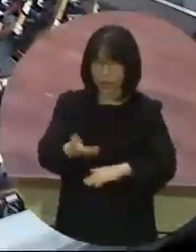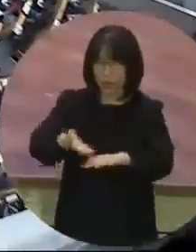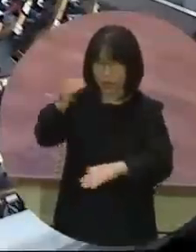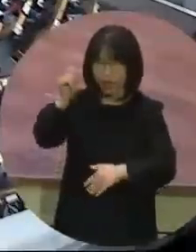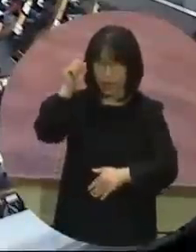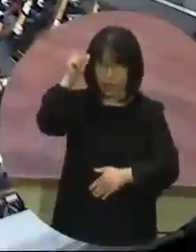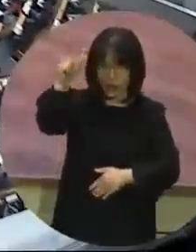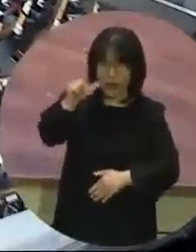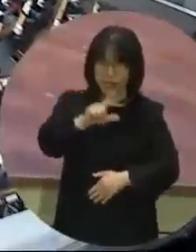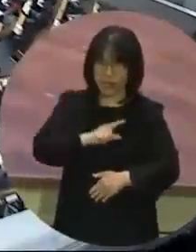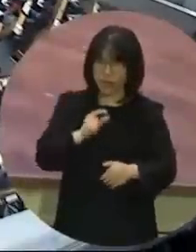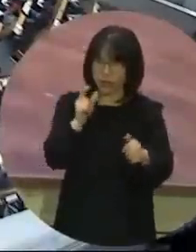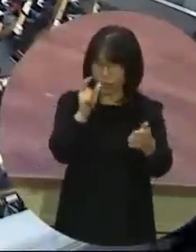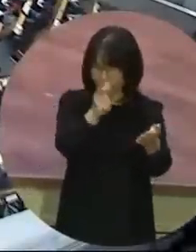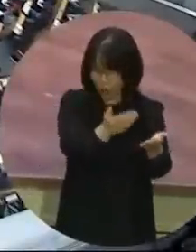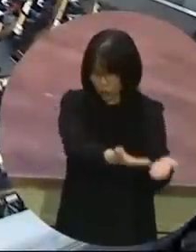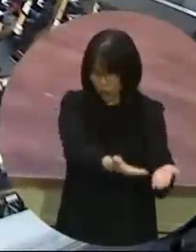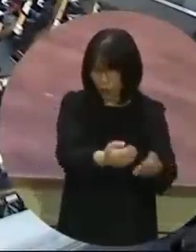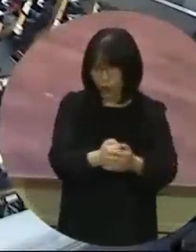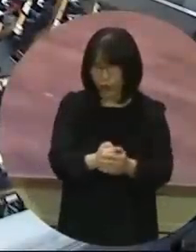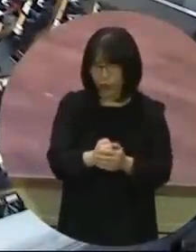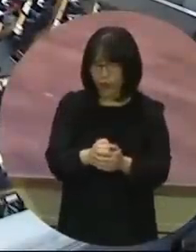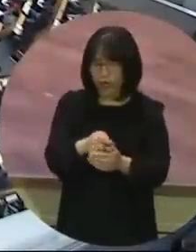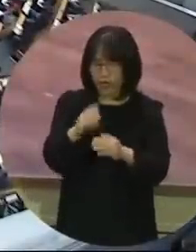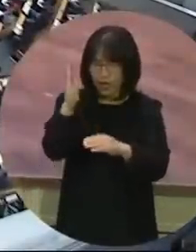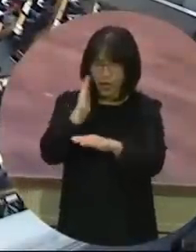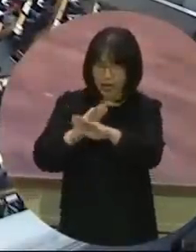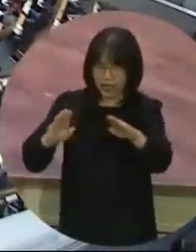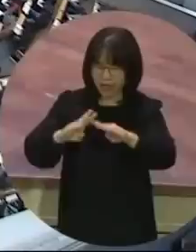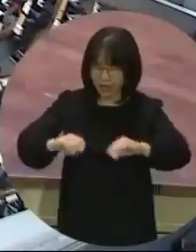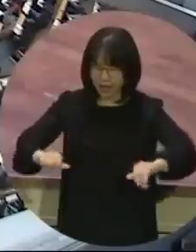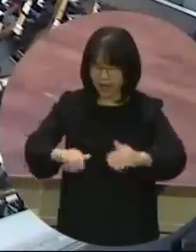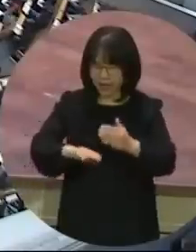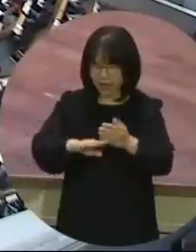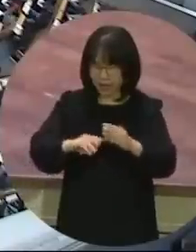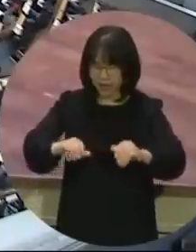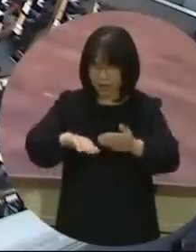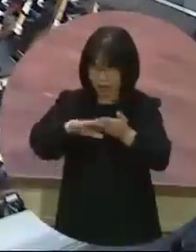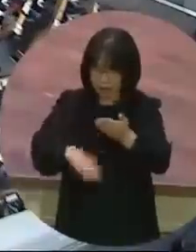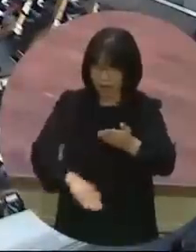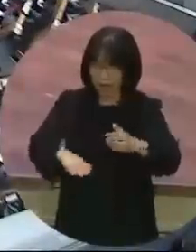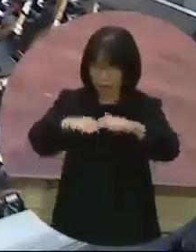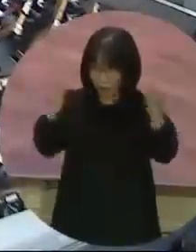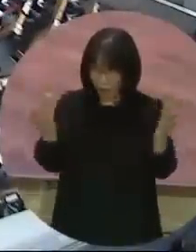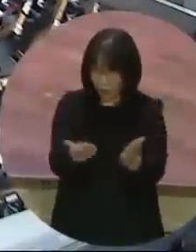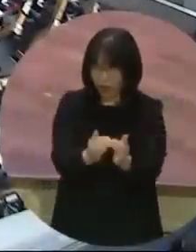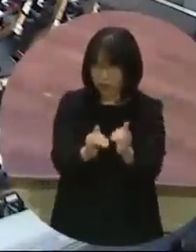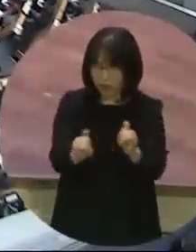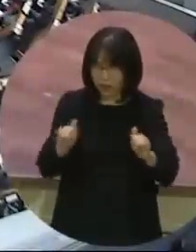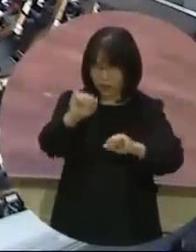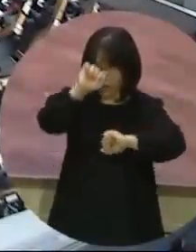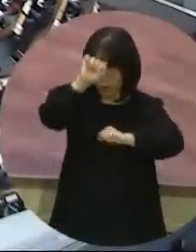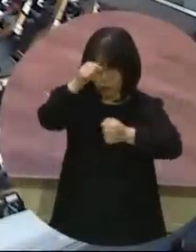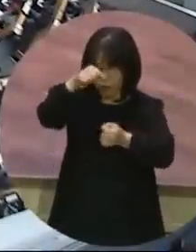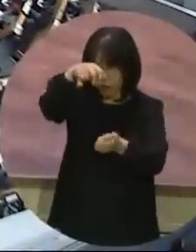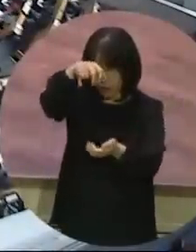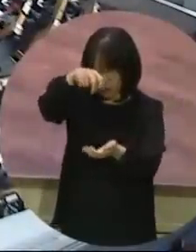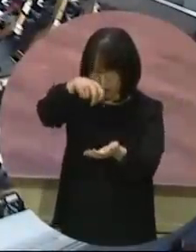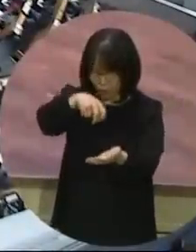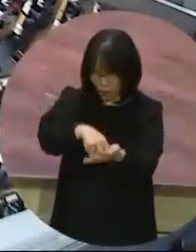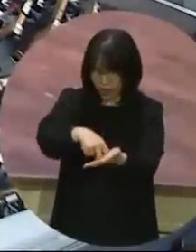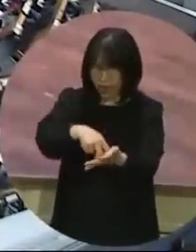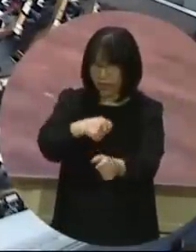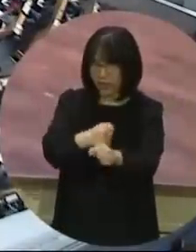이름을 주사 하늘과 땅에 있는 자들과 땅 아래에 있는 자들로 모든 무릎을 이름에